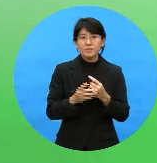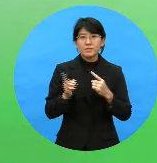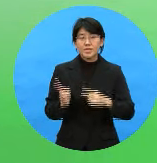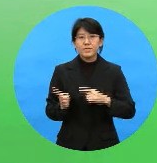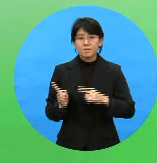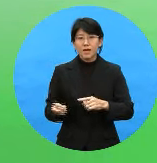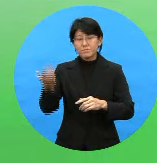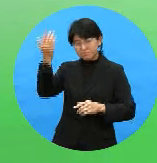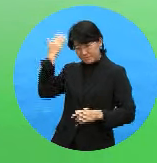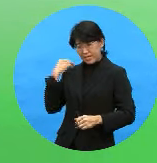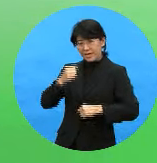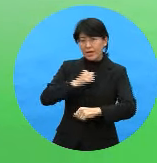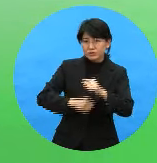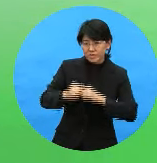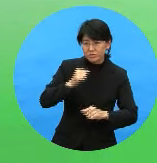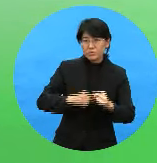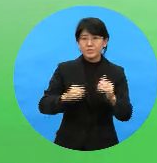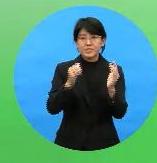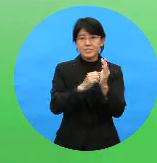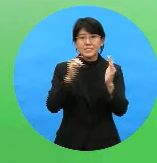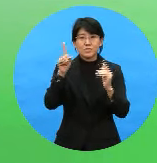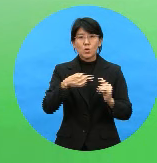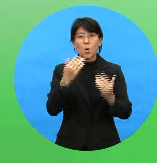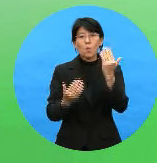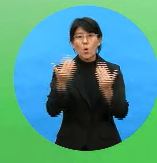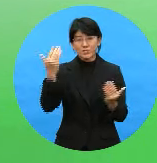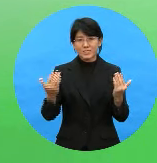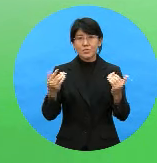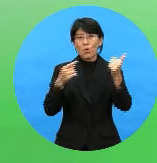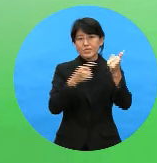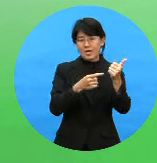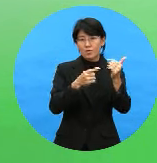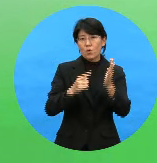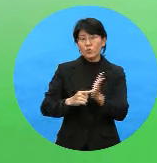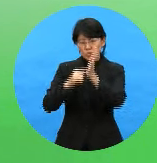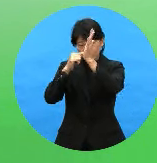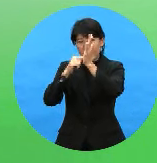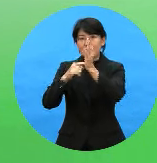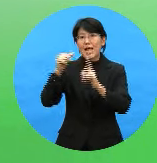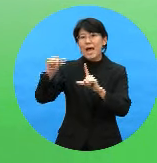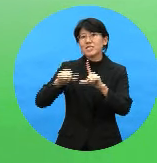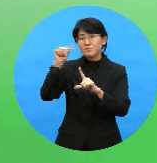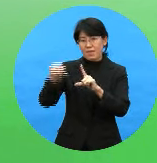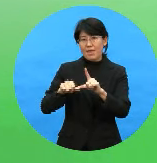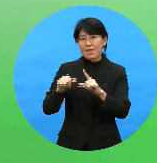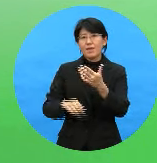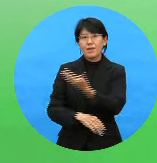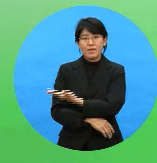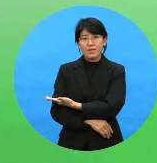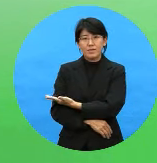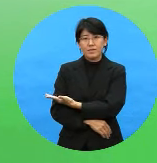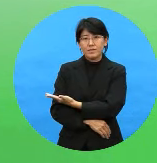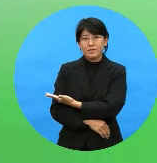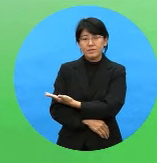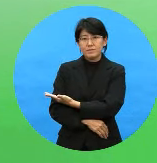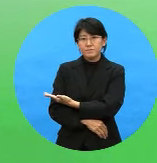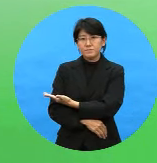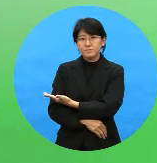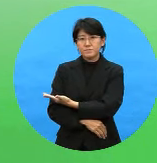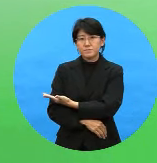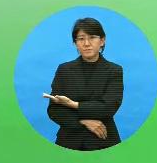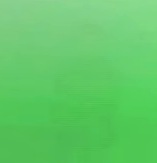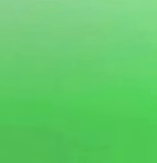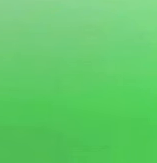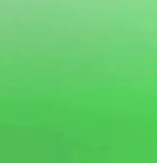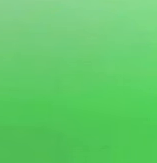練馬区で活躍された漫画家石ノ森章太郎先生の代表作サイボーグ009